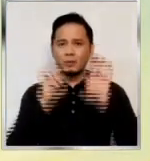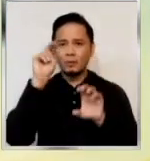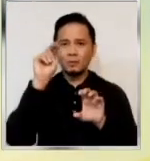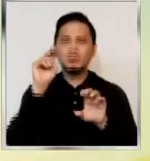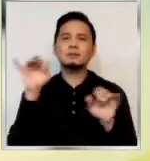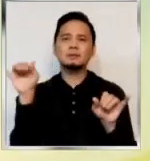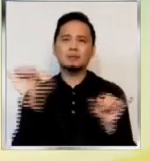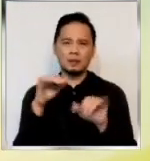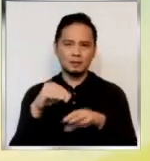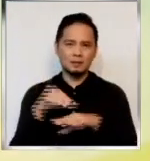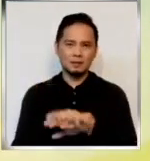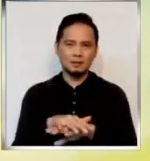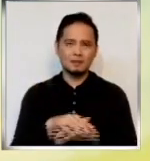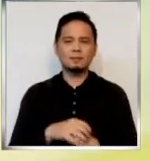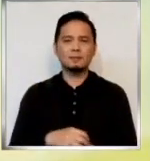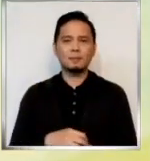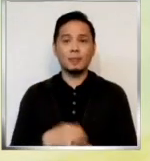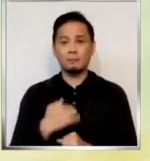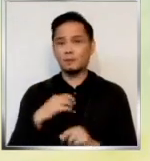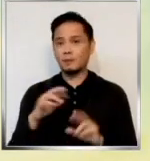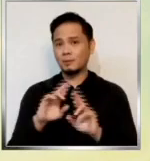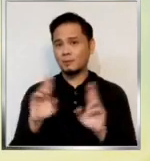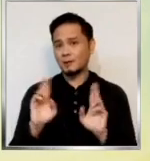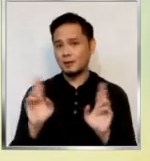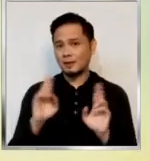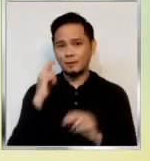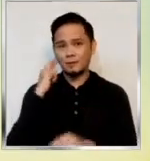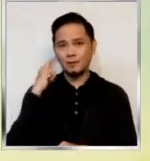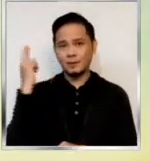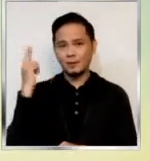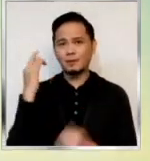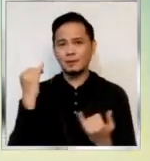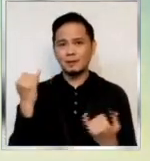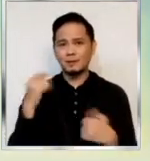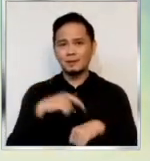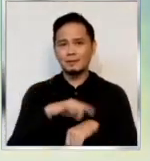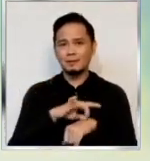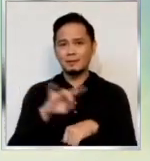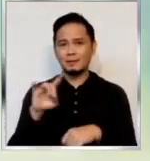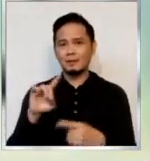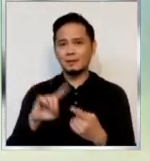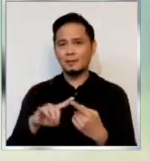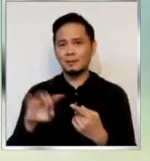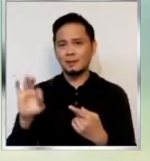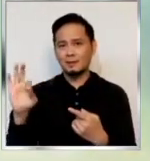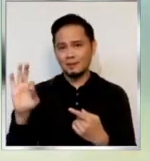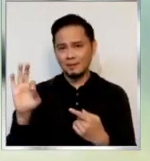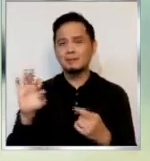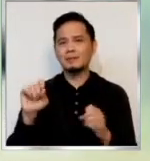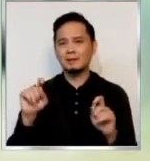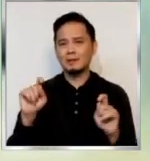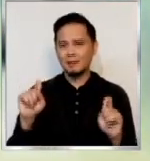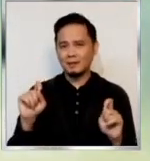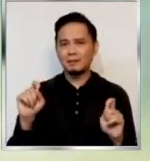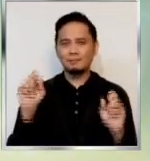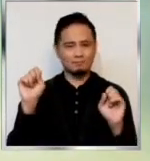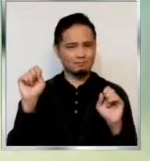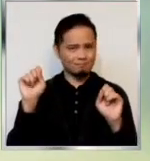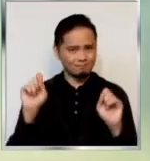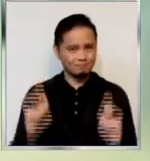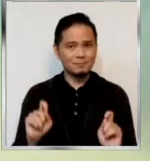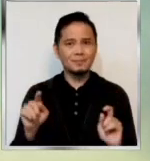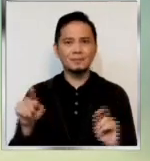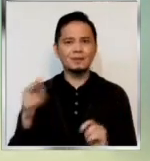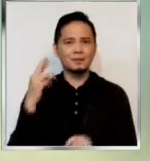Am Ready sa Double B sa bago nitong oras, alas 8 hanggang alas 9 po yan ang umaga tuwing Sabado sa Super Radio DZBB, radio